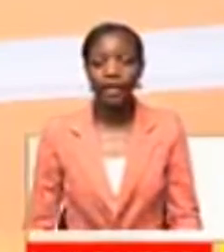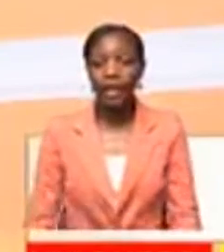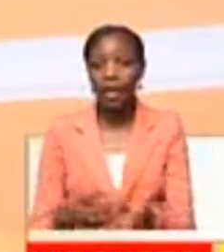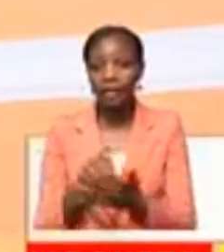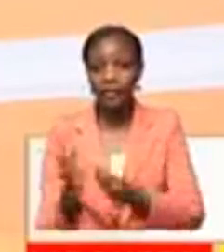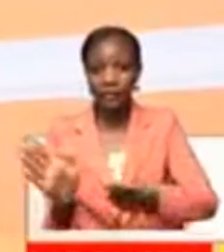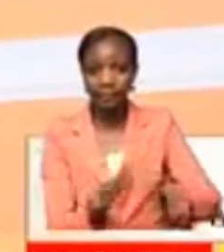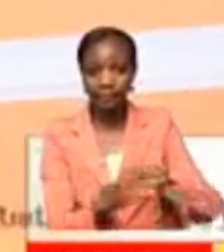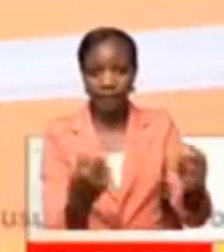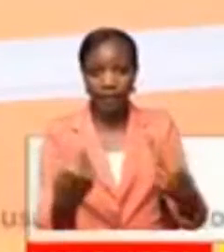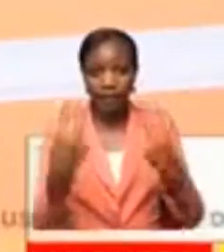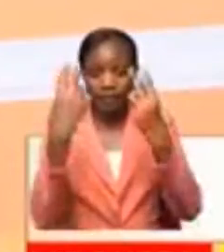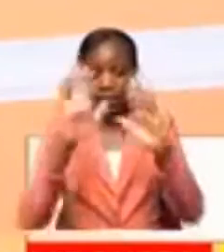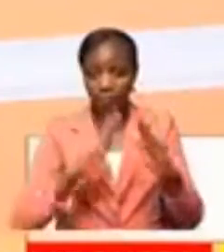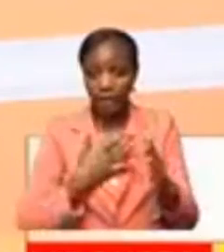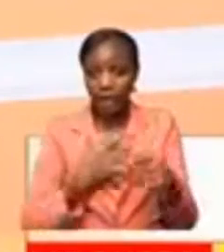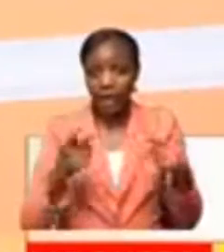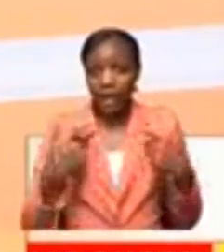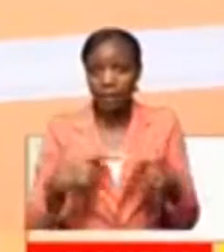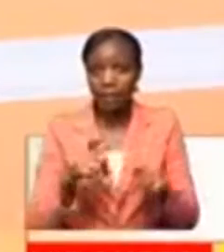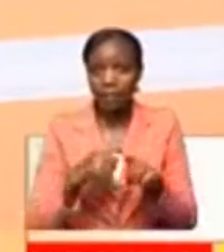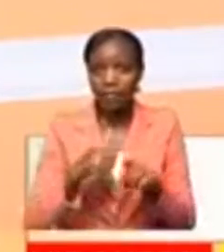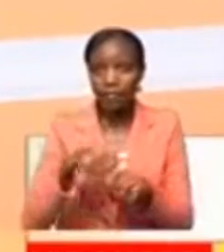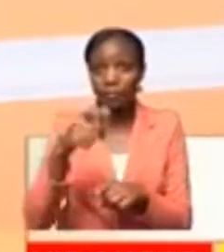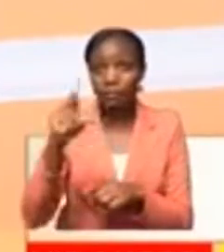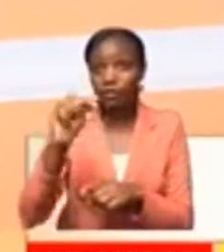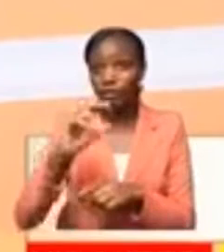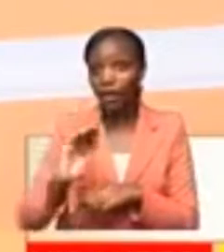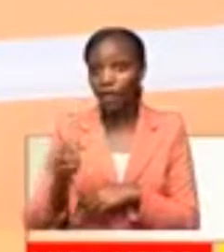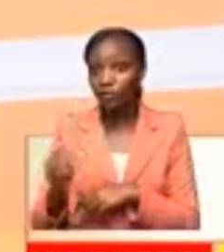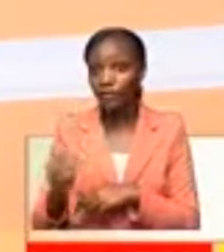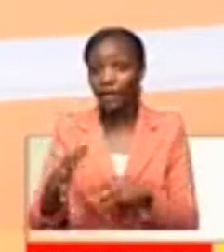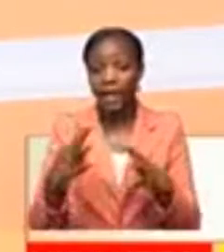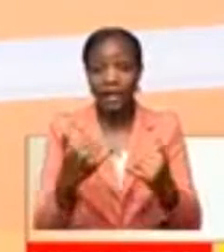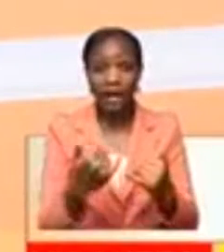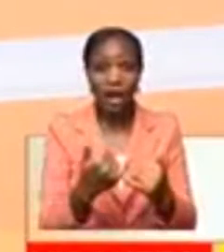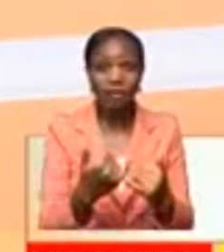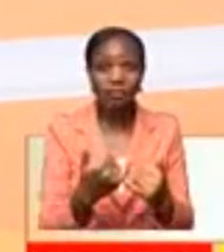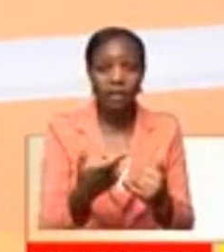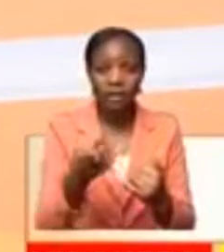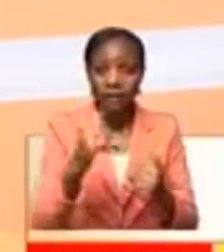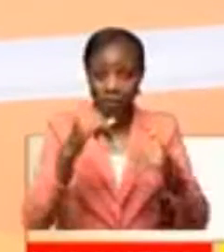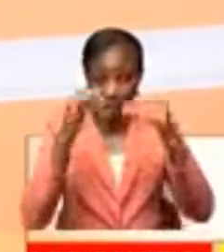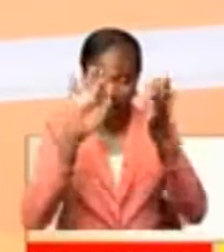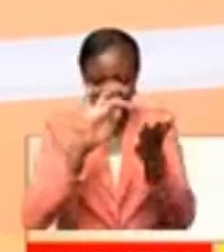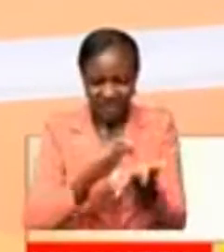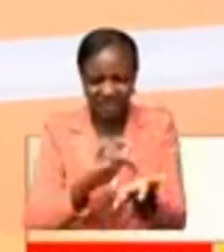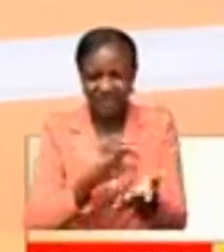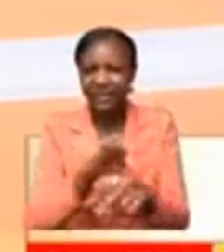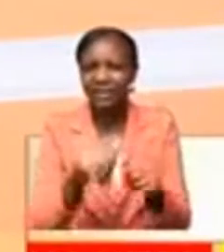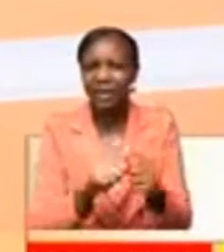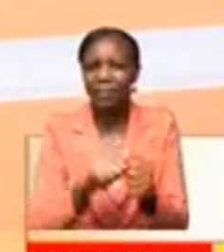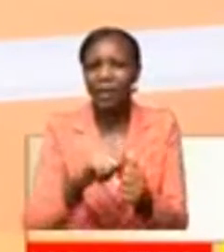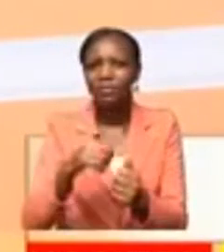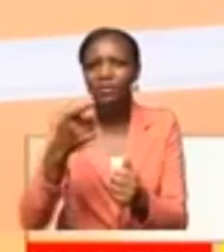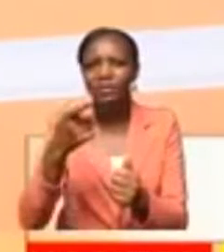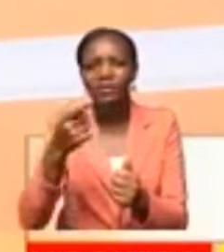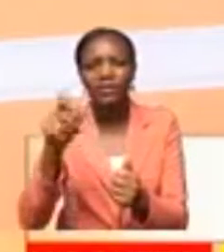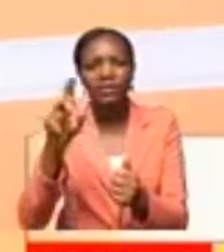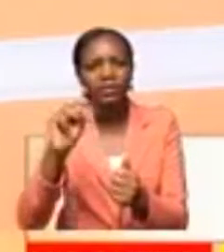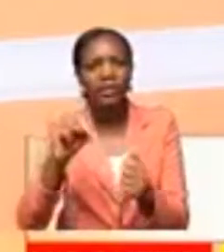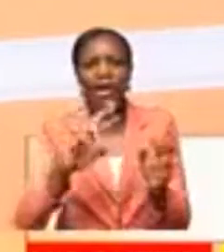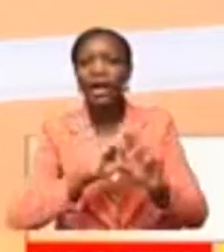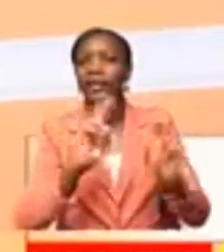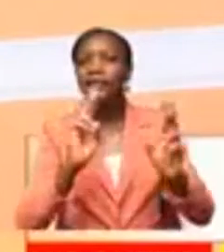Kwingineko mtazamaji, wanaharakati kwenye kaunti ya Trans Nzoia wametilia shaka utaarifu wa kaunti hiyo katika kukabiliana